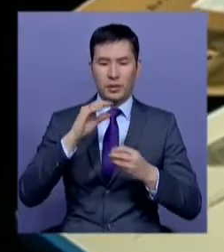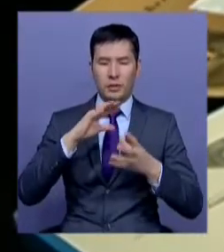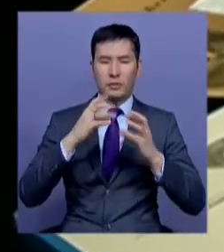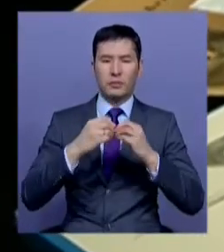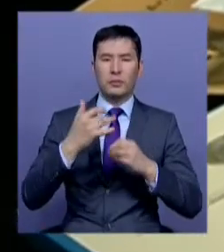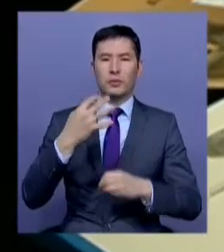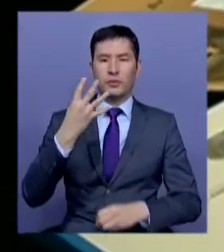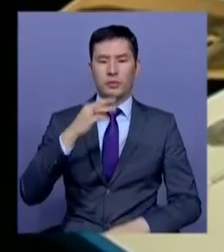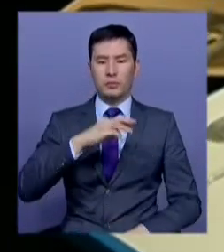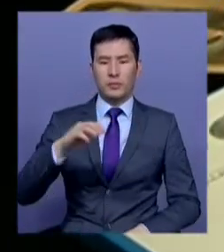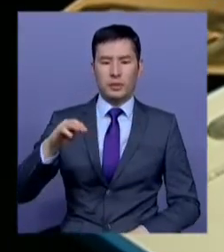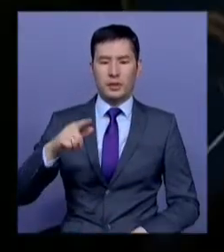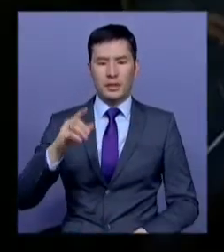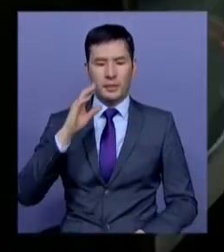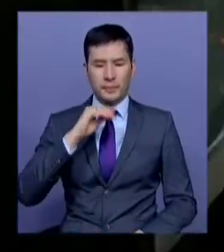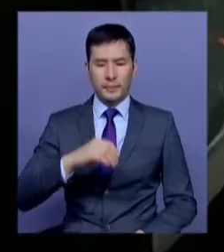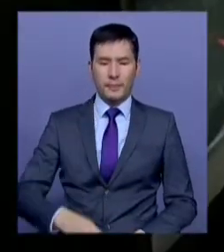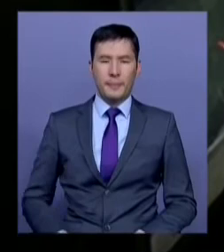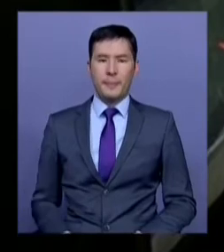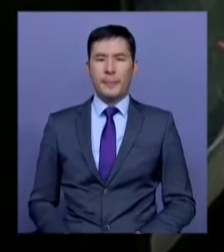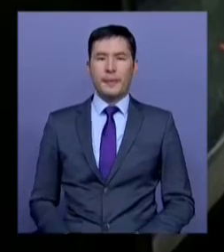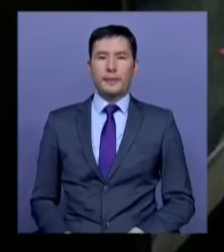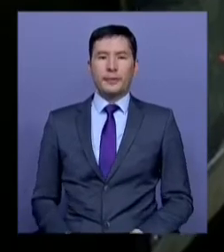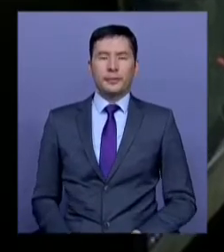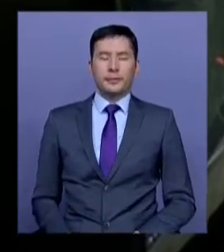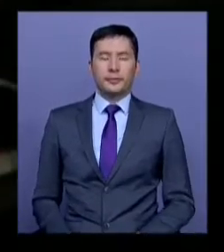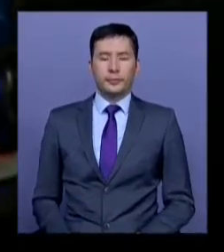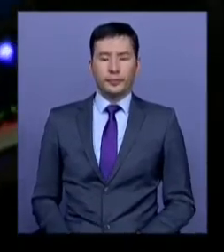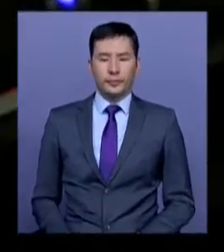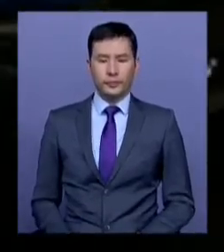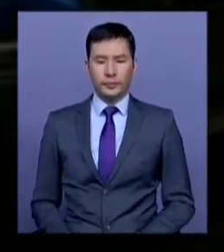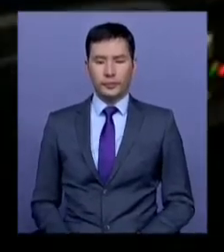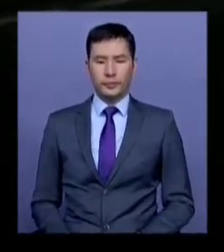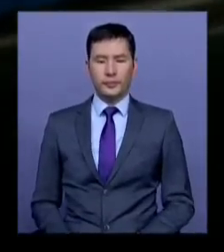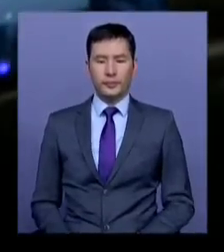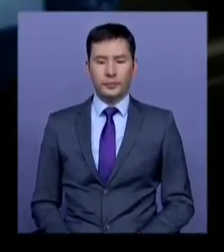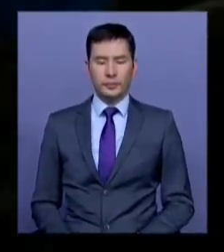4 миллион 445 мың теңгеге дейін жетеді. Сымбат Ноғай, Ғани Қалуов, Алматы телеарнасы.